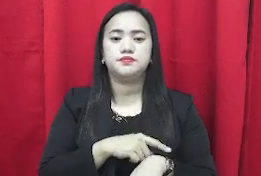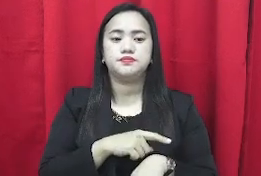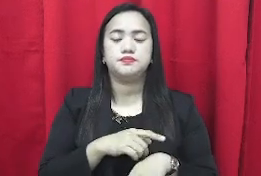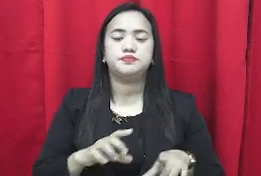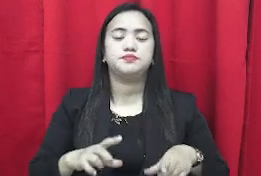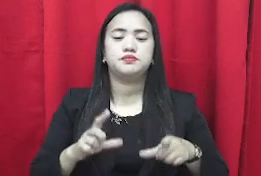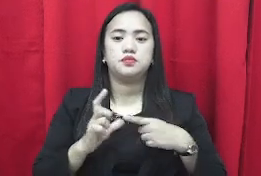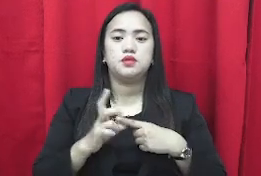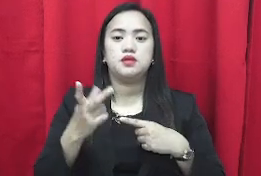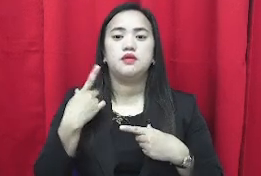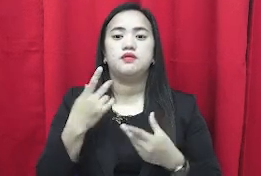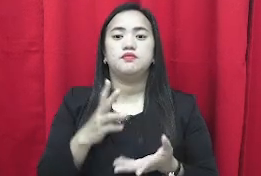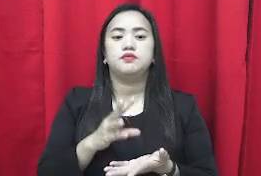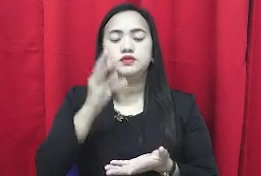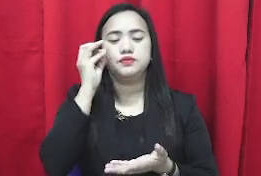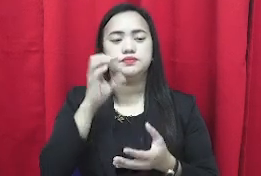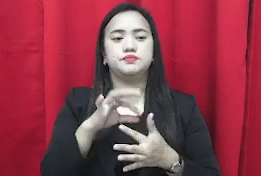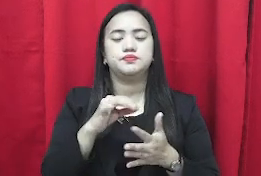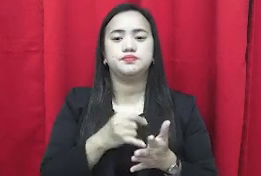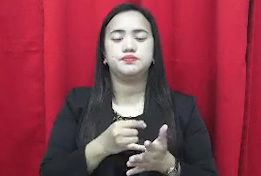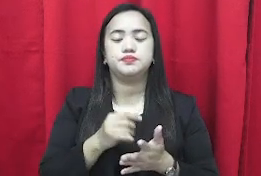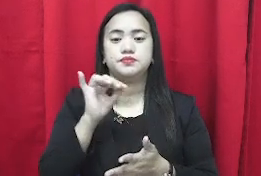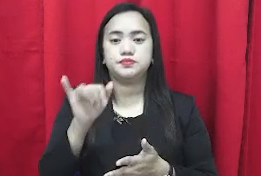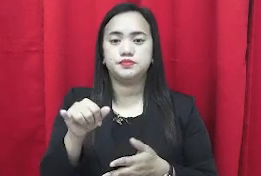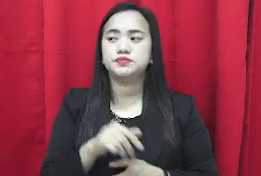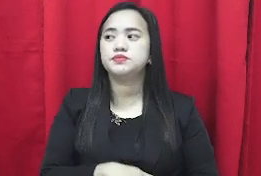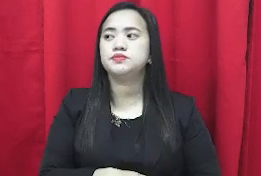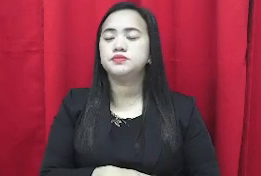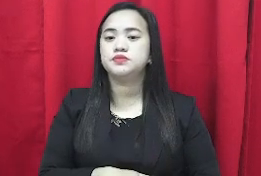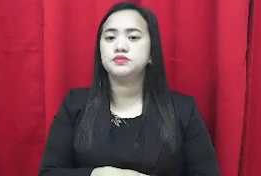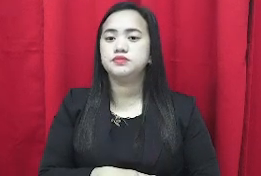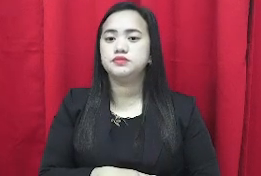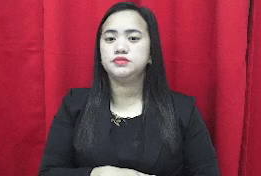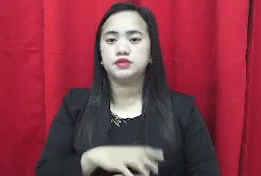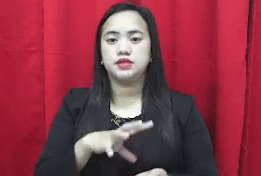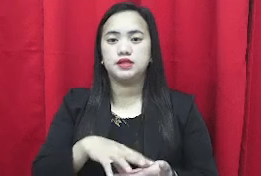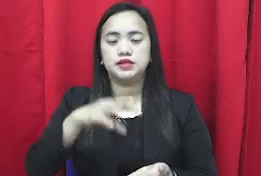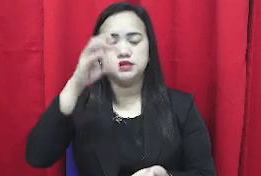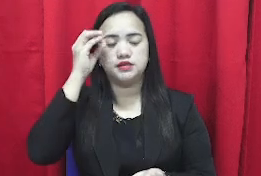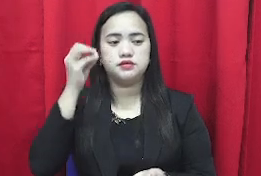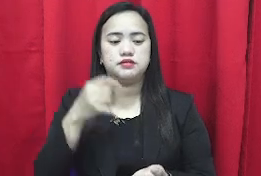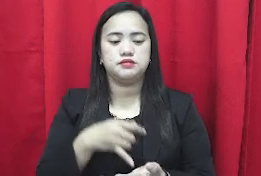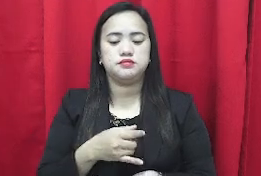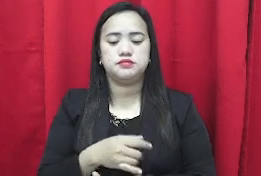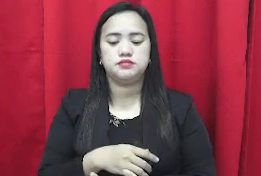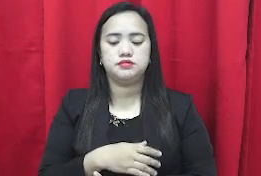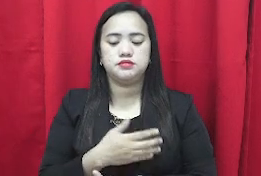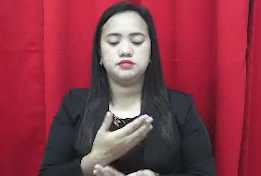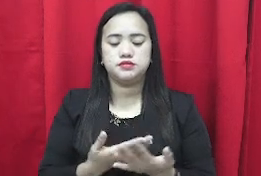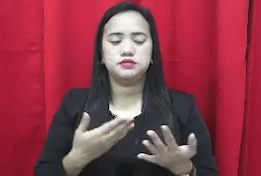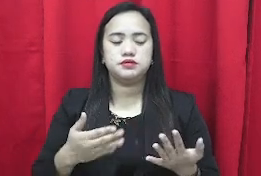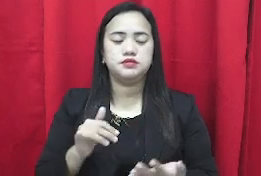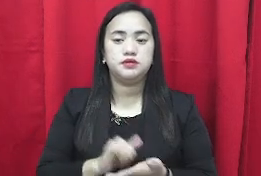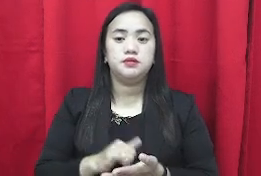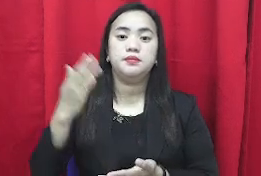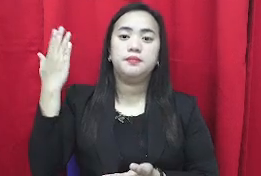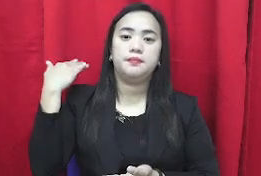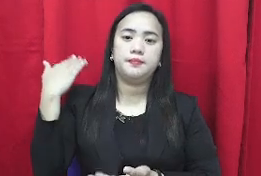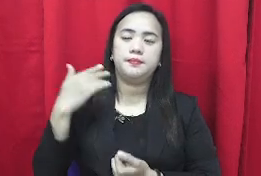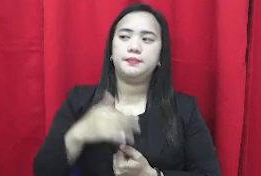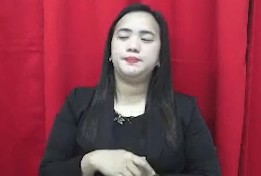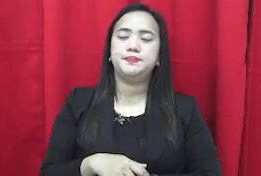nakakatanda po sa akin and of course na ito po'y natutunan ko rin ito mga kapatid sa mga ah ah nauna sa